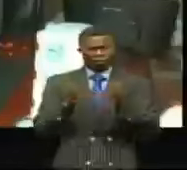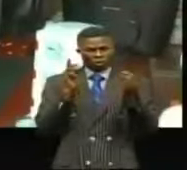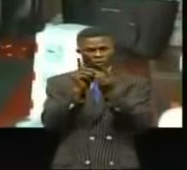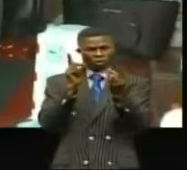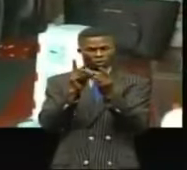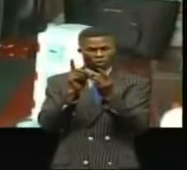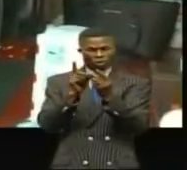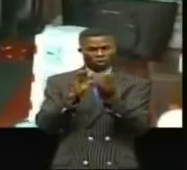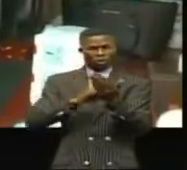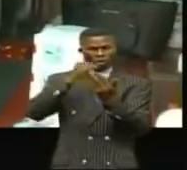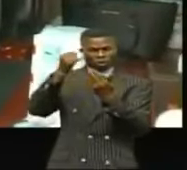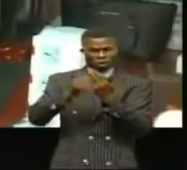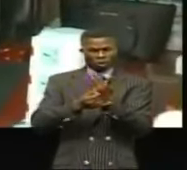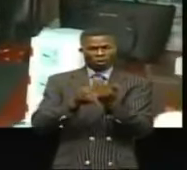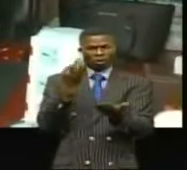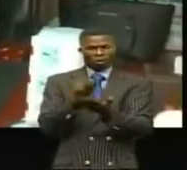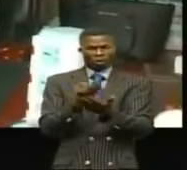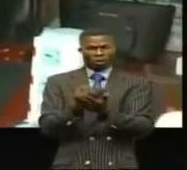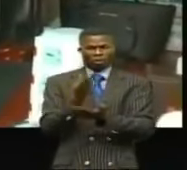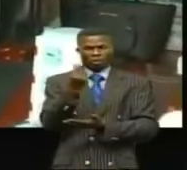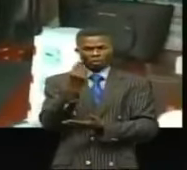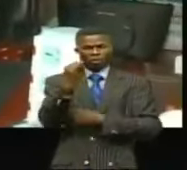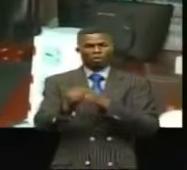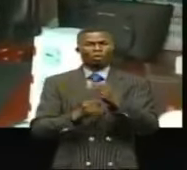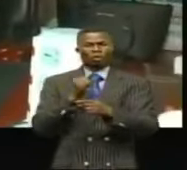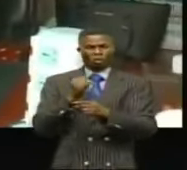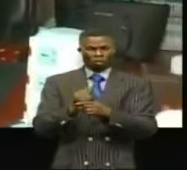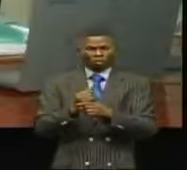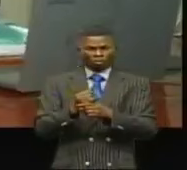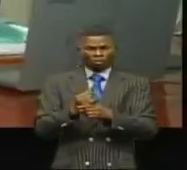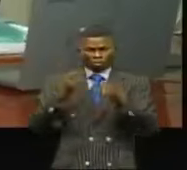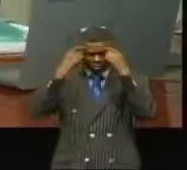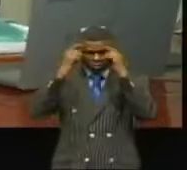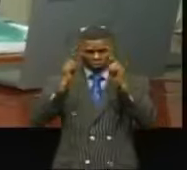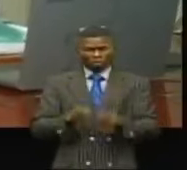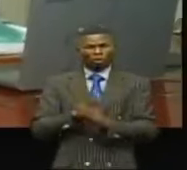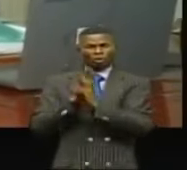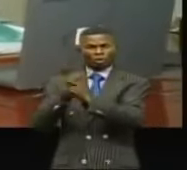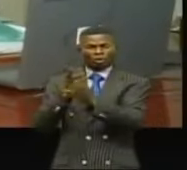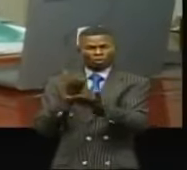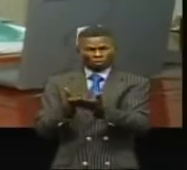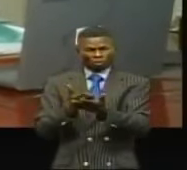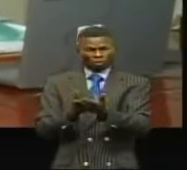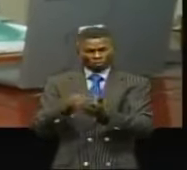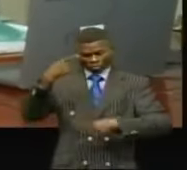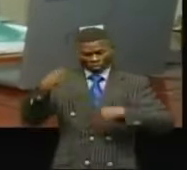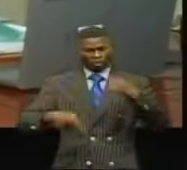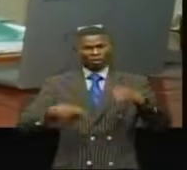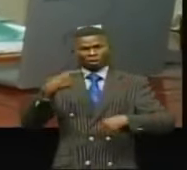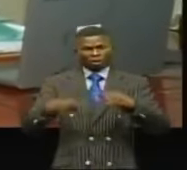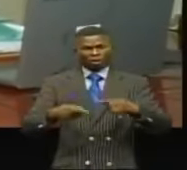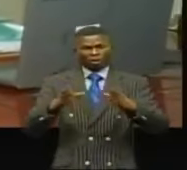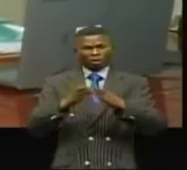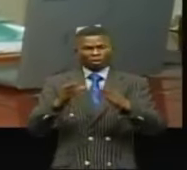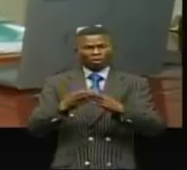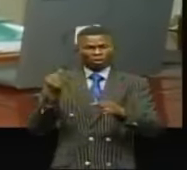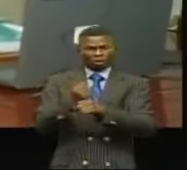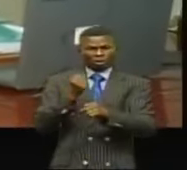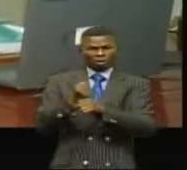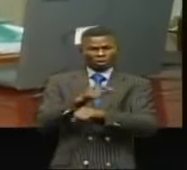dans le programme avec le Fonds monétaire international. Les conclusions de ces rapports seront discutées avec les services de